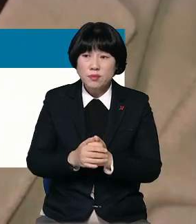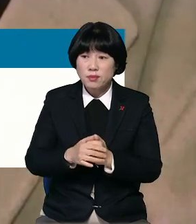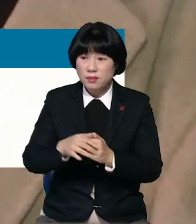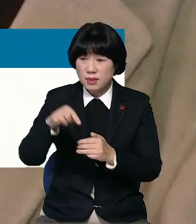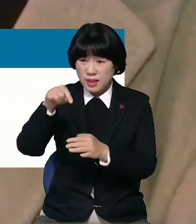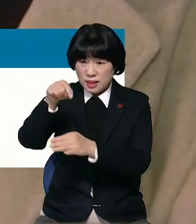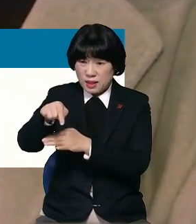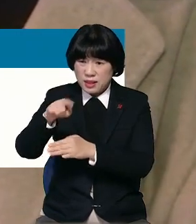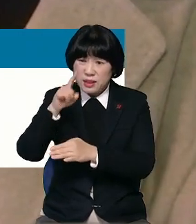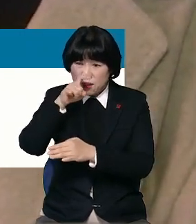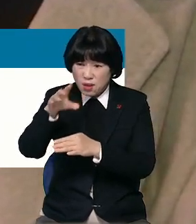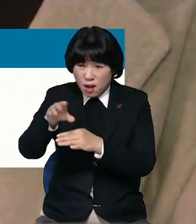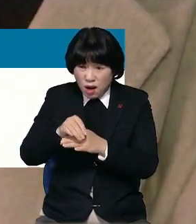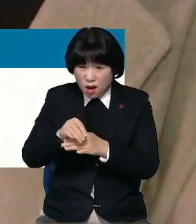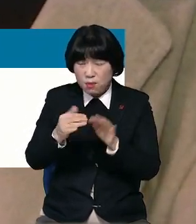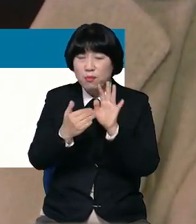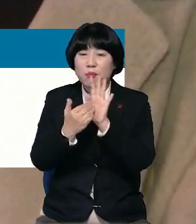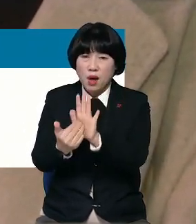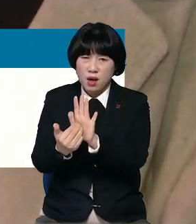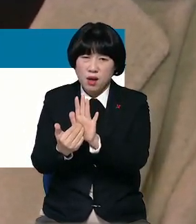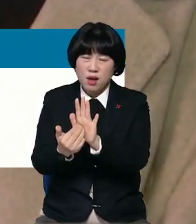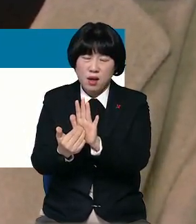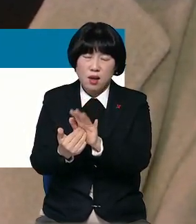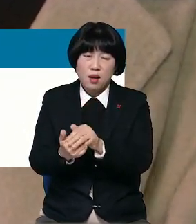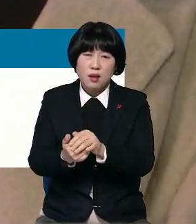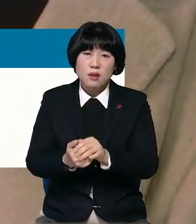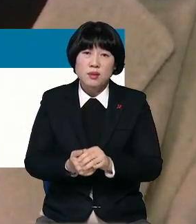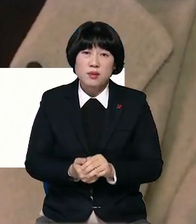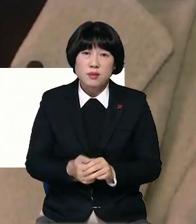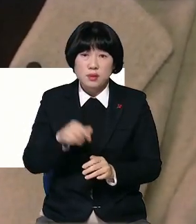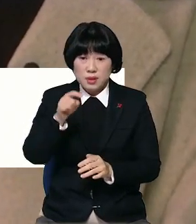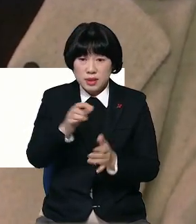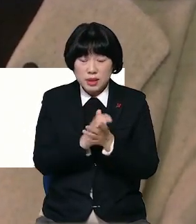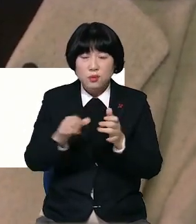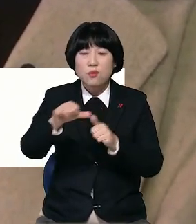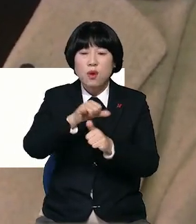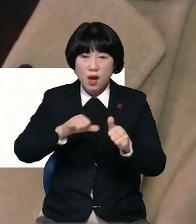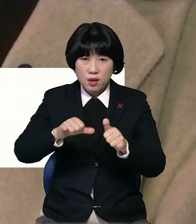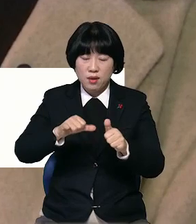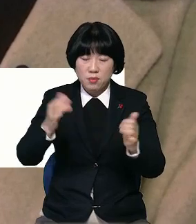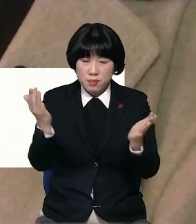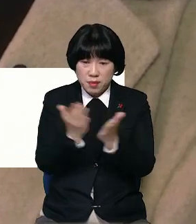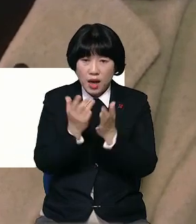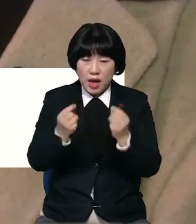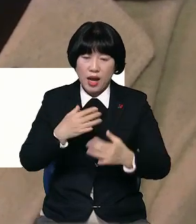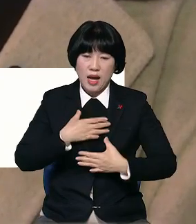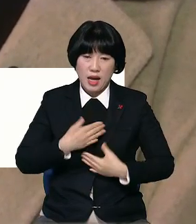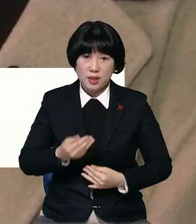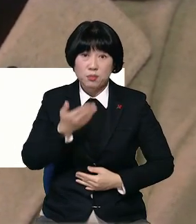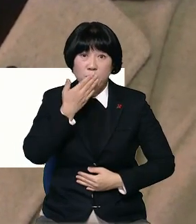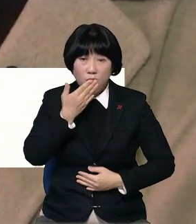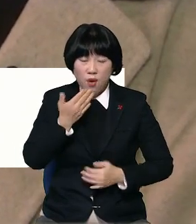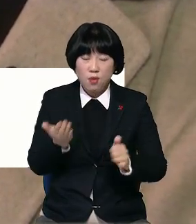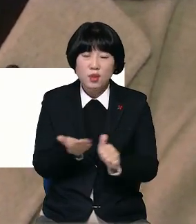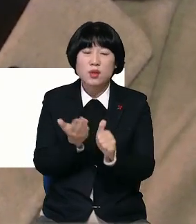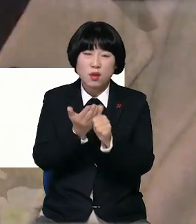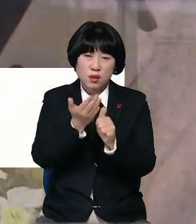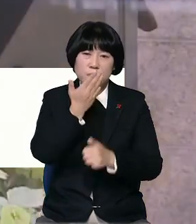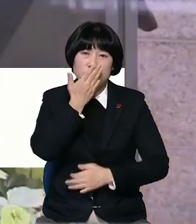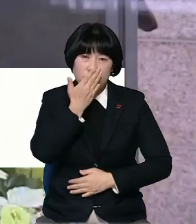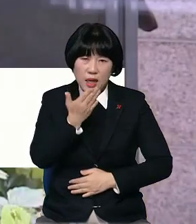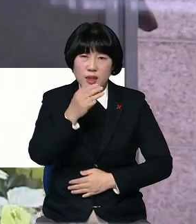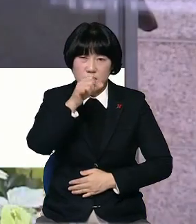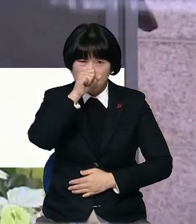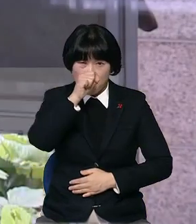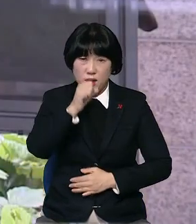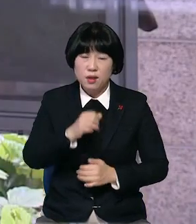외부 오염원을 이제 원천적으로 차단을 해주기 때문에 그 친환경적으로 안전한 먹거리 생산이 가능하다는 이점이